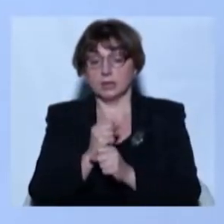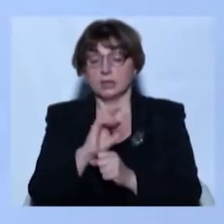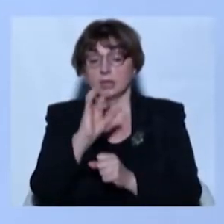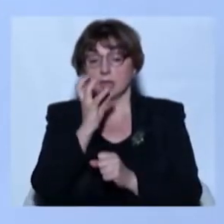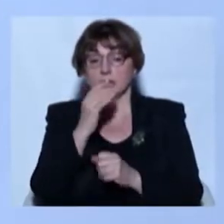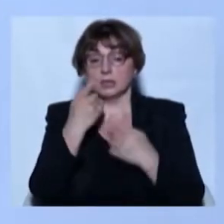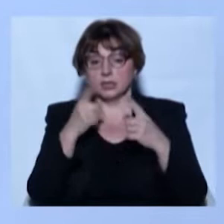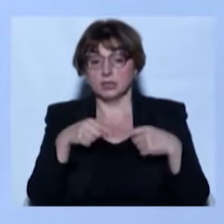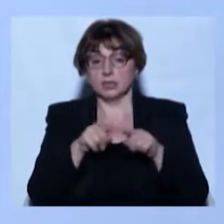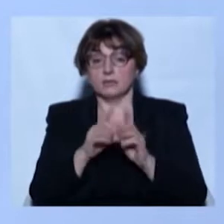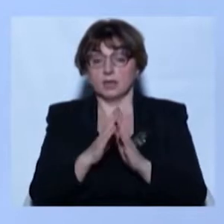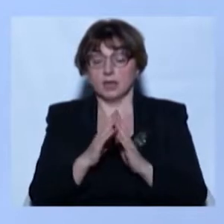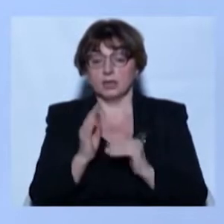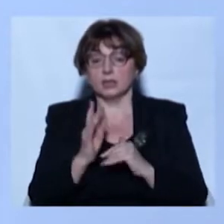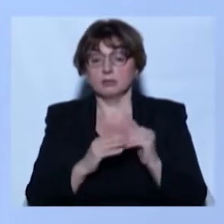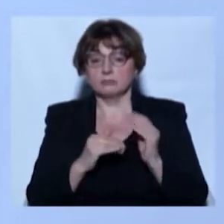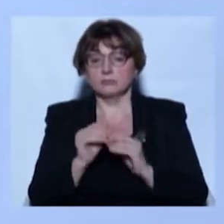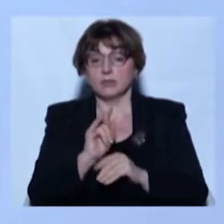ნათურა.